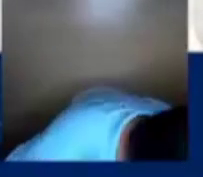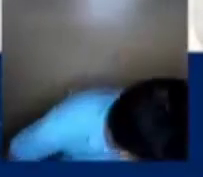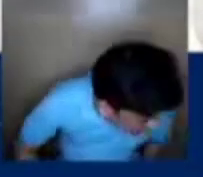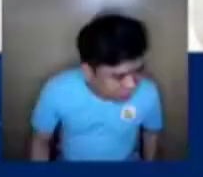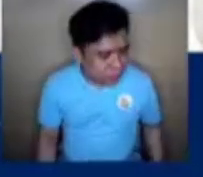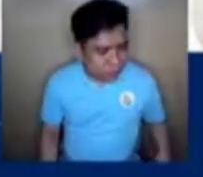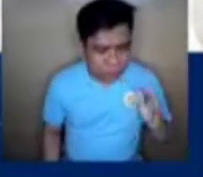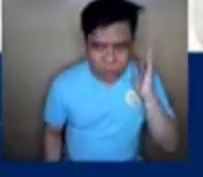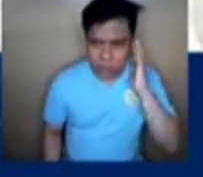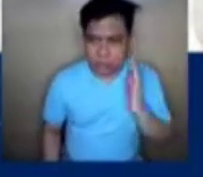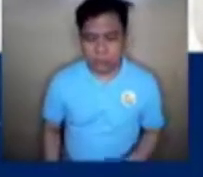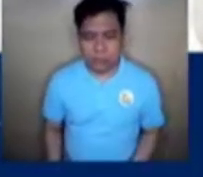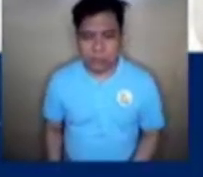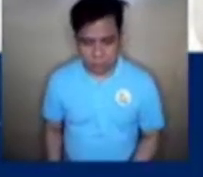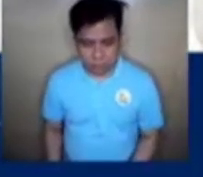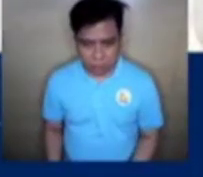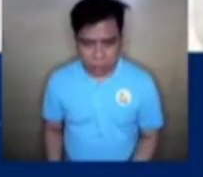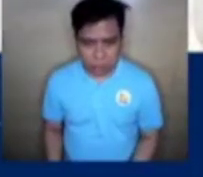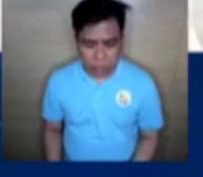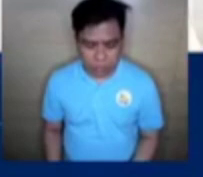tama sila.